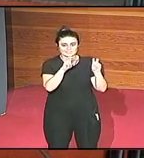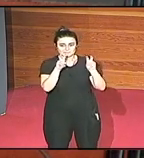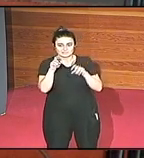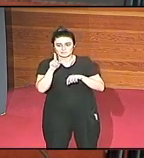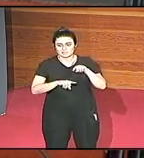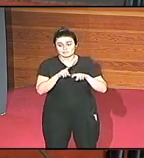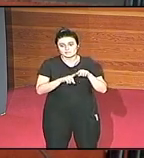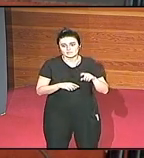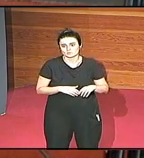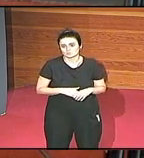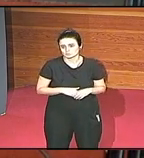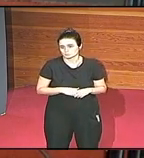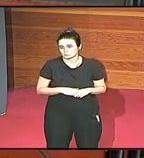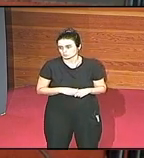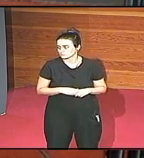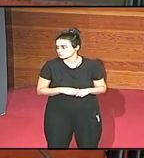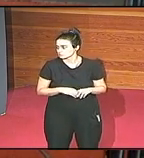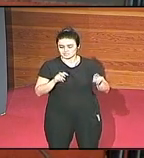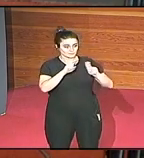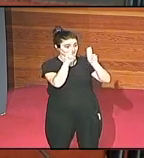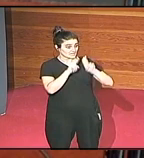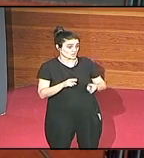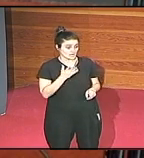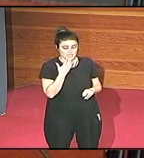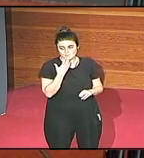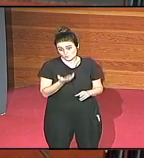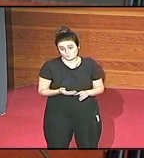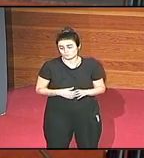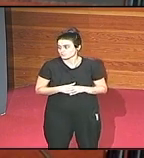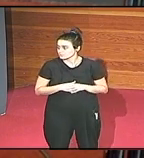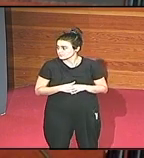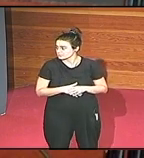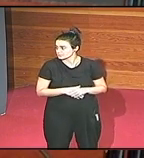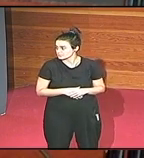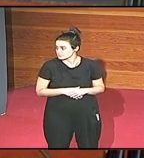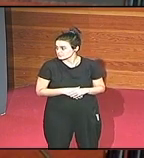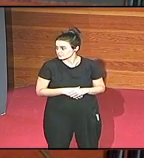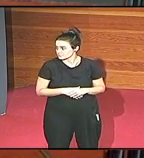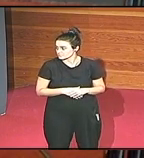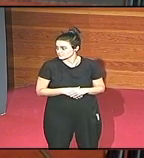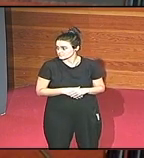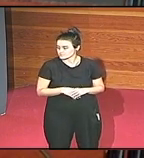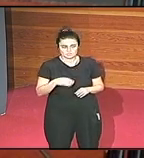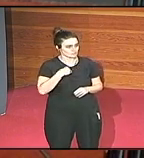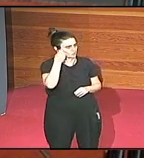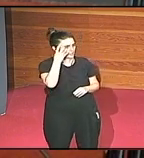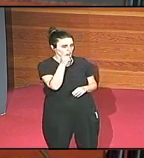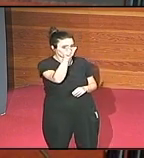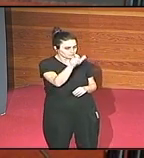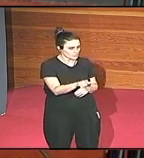oza, ba, jo, ez dakit. Oza, nik ez dut sinisten guruen gan ere, eh?